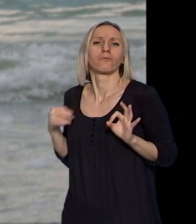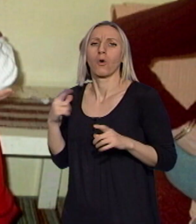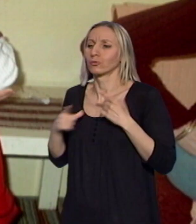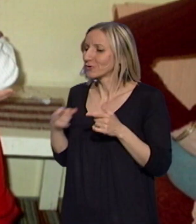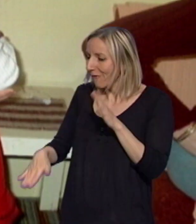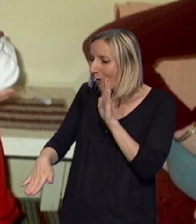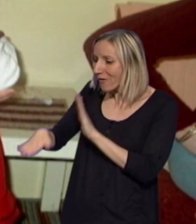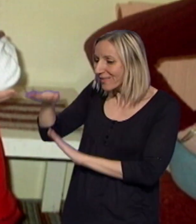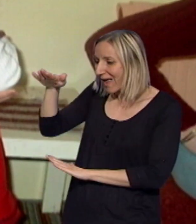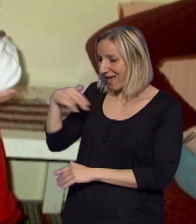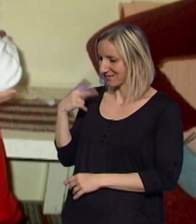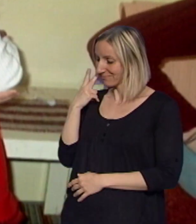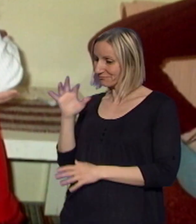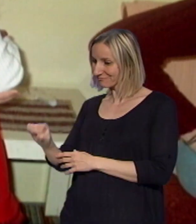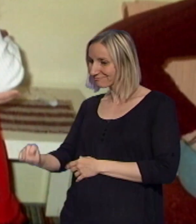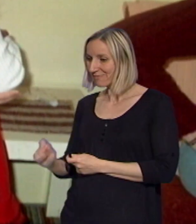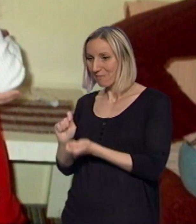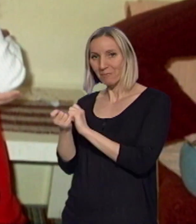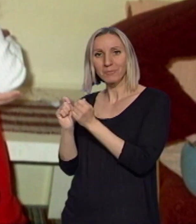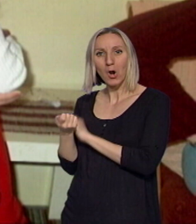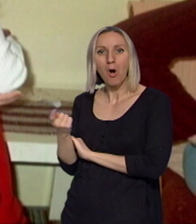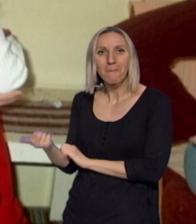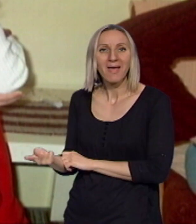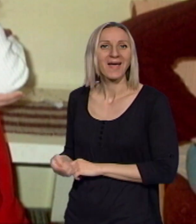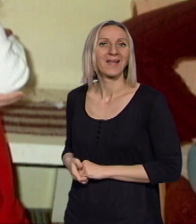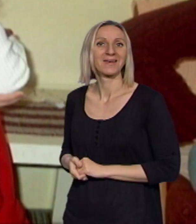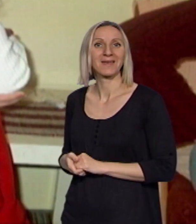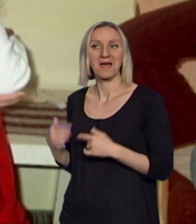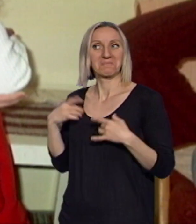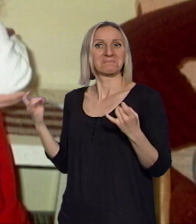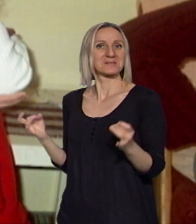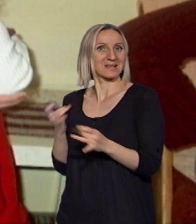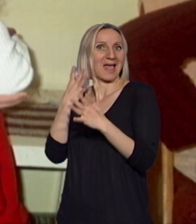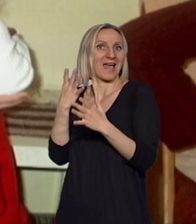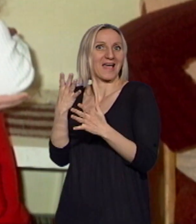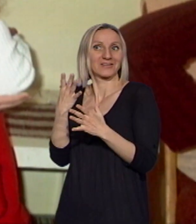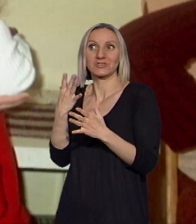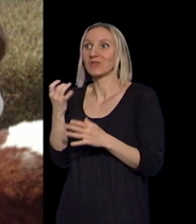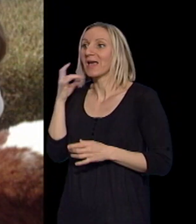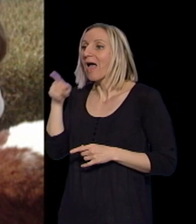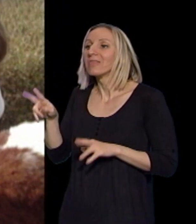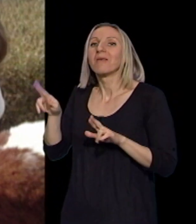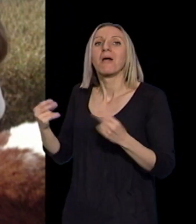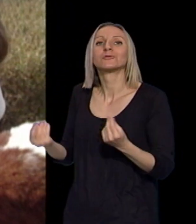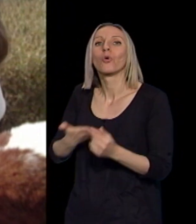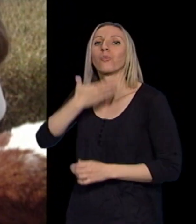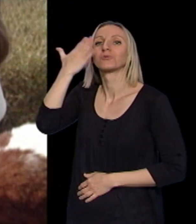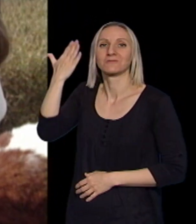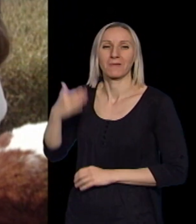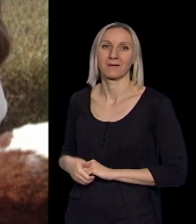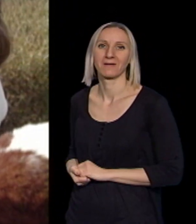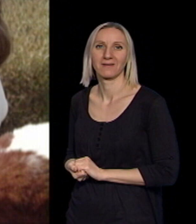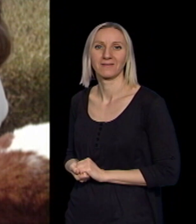odrastanju, pratite svaku promenu, beležite svaku promenu i srećni ste kada postignete nešto.